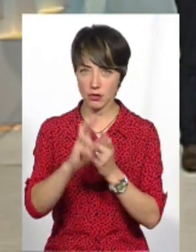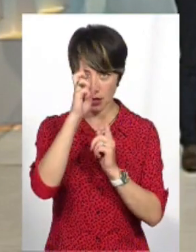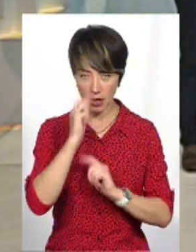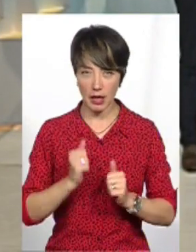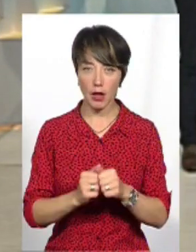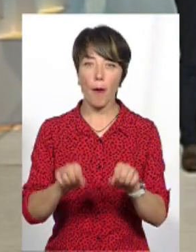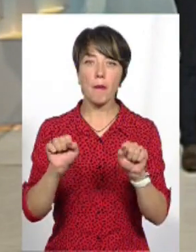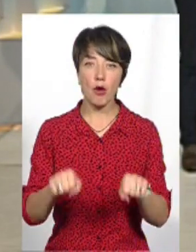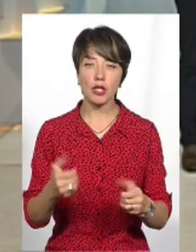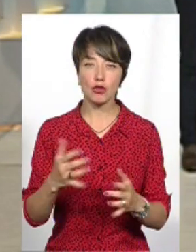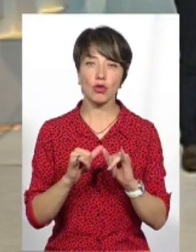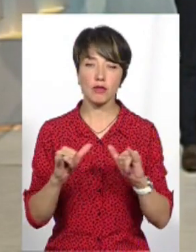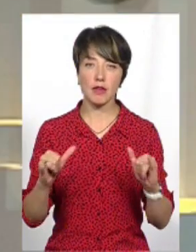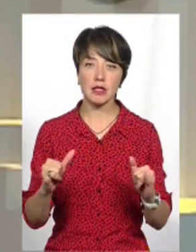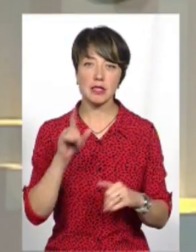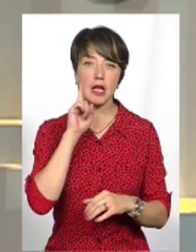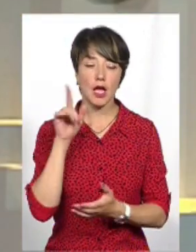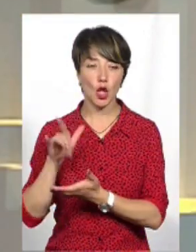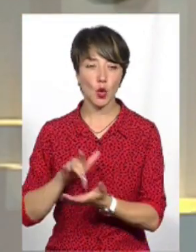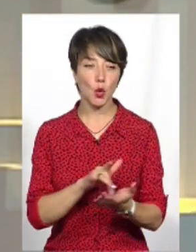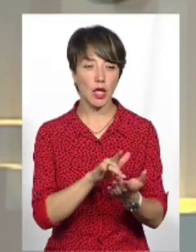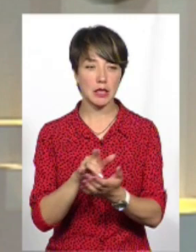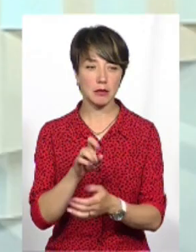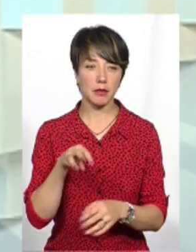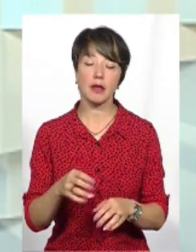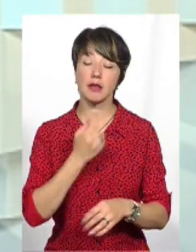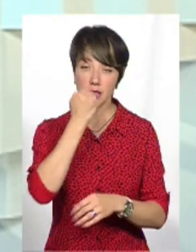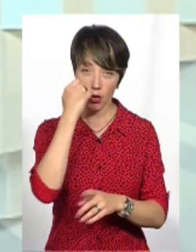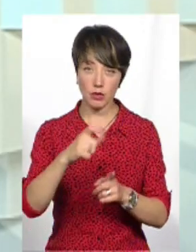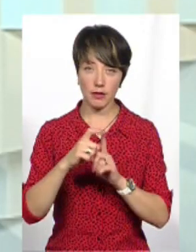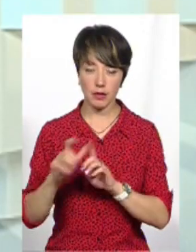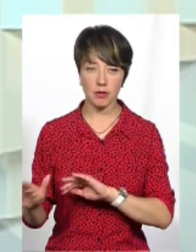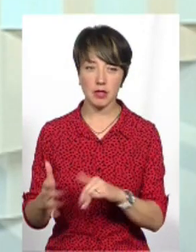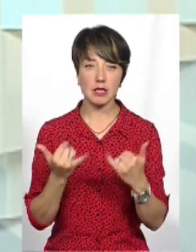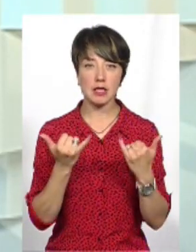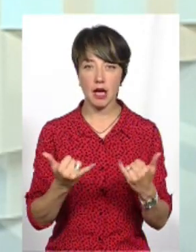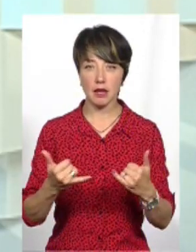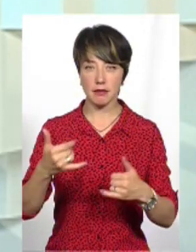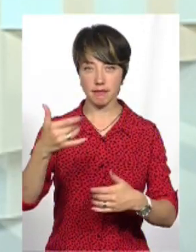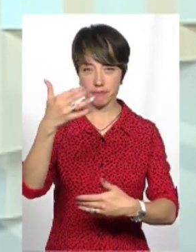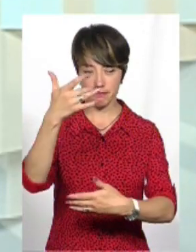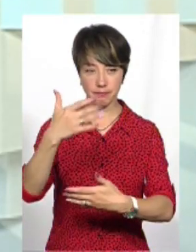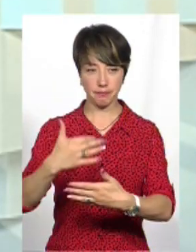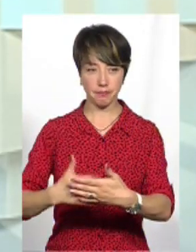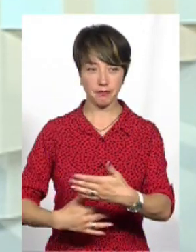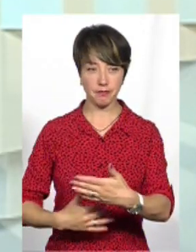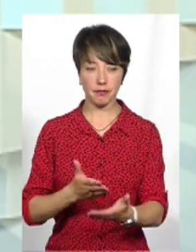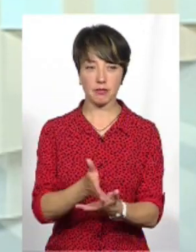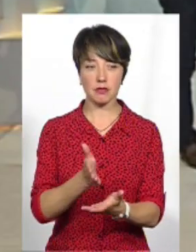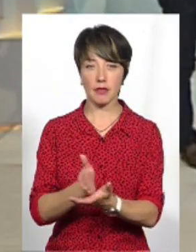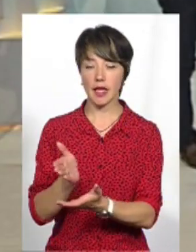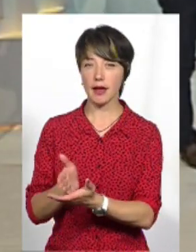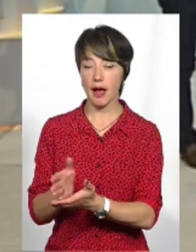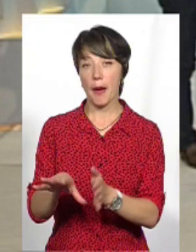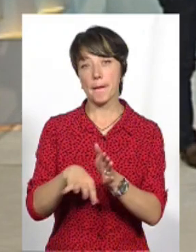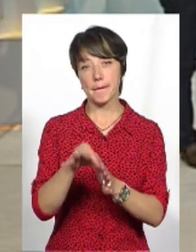це можна, якщо розвивати, наприклад, зелений туризм. Все, дякую за відповідь. Да. І зараз перед вами на моніторі з'являться виклики округу